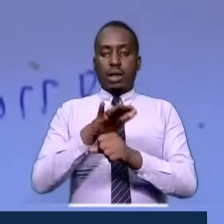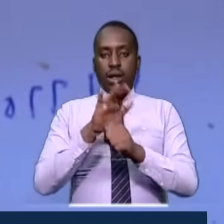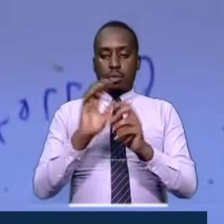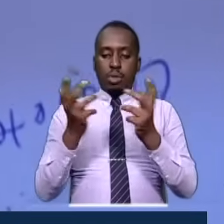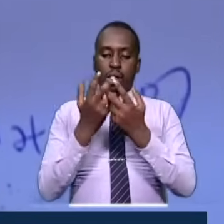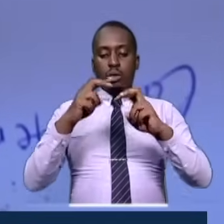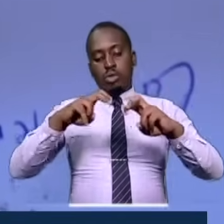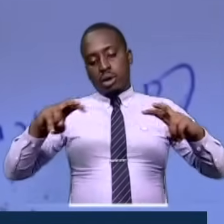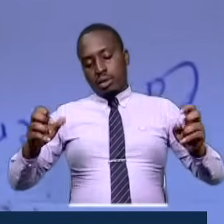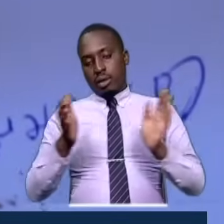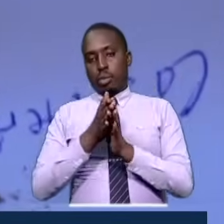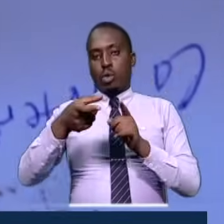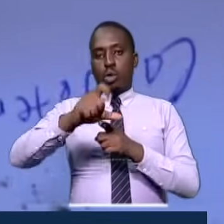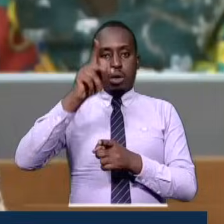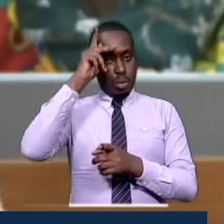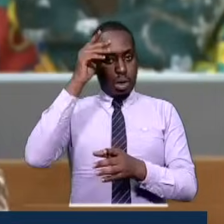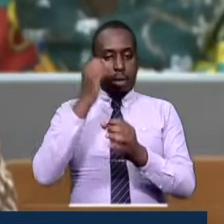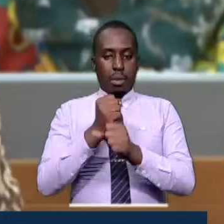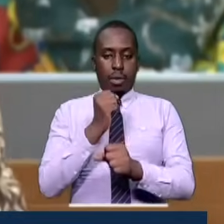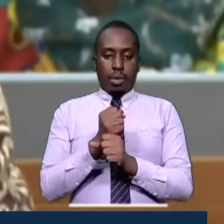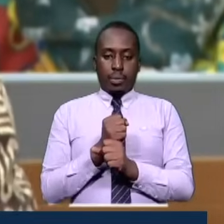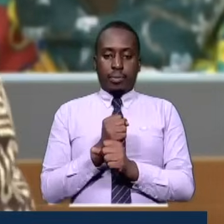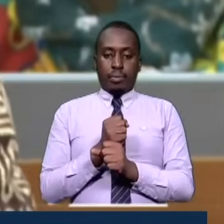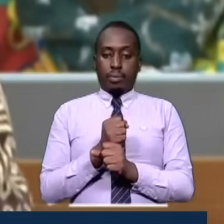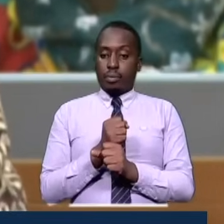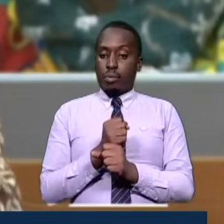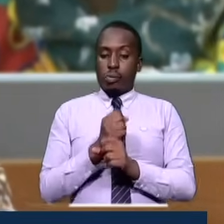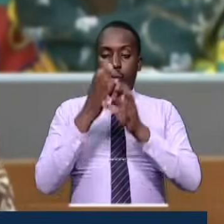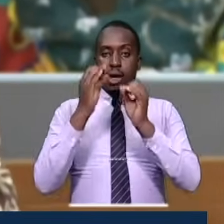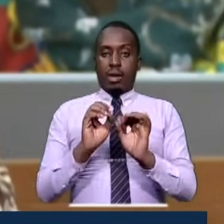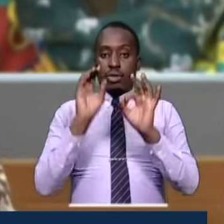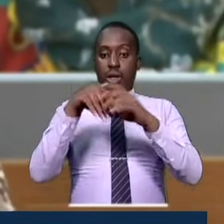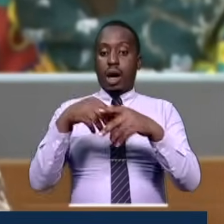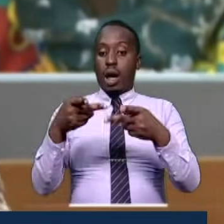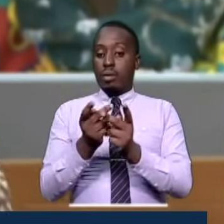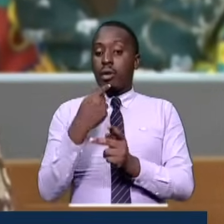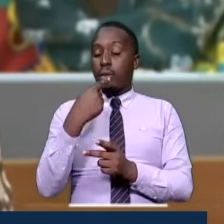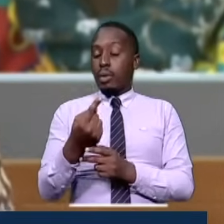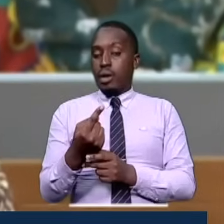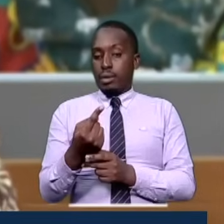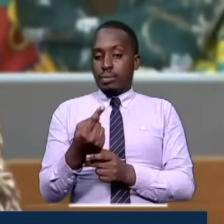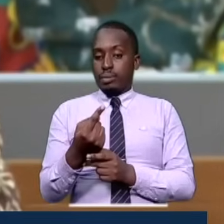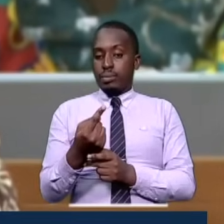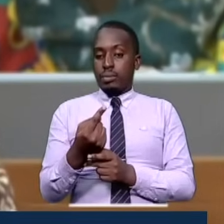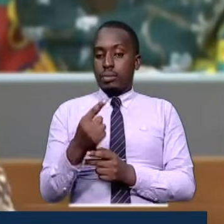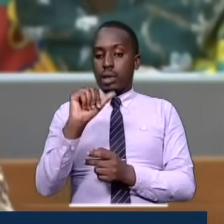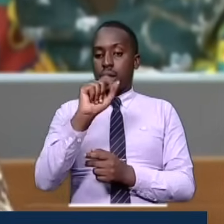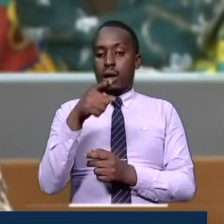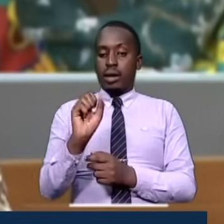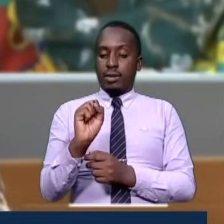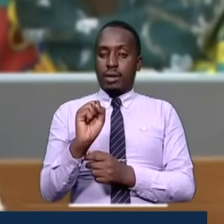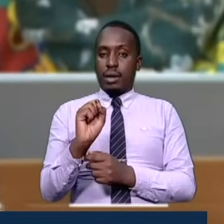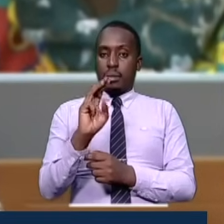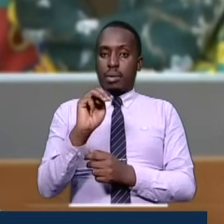n'ubushakashatsi no kongera ubumenyi ababikora. None wajya muri za mine bakubwira ngo muri ka tuzasanze bitanu muri itari